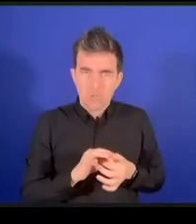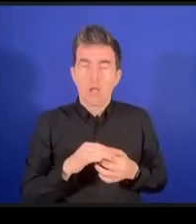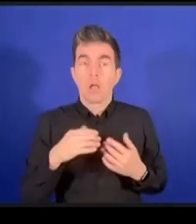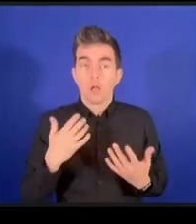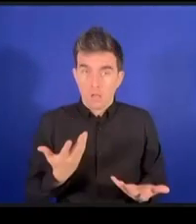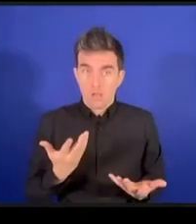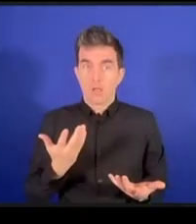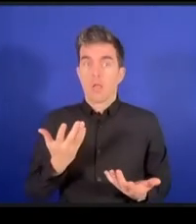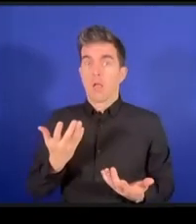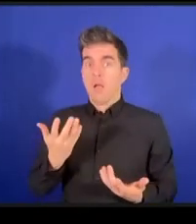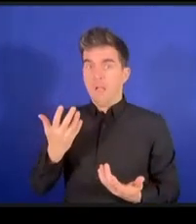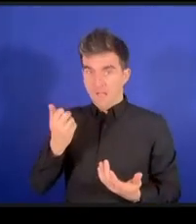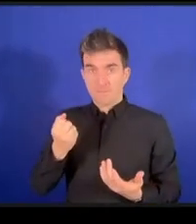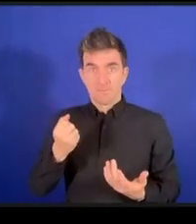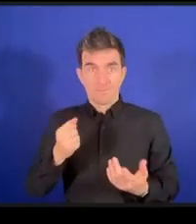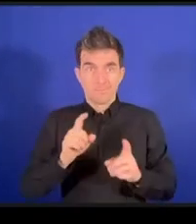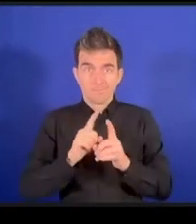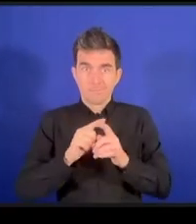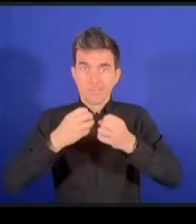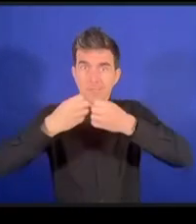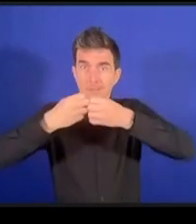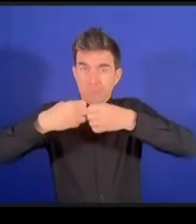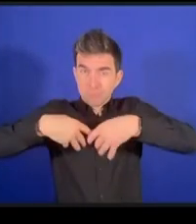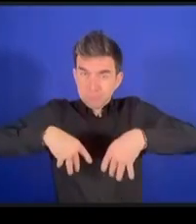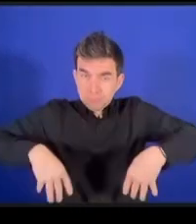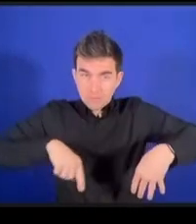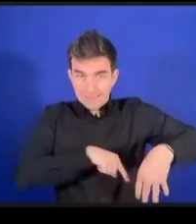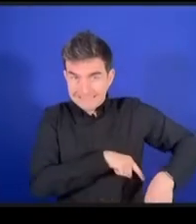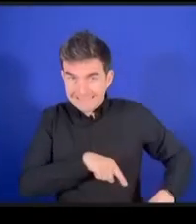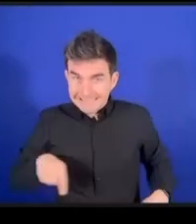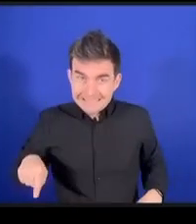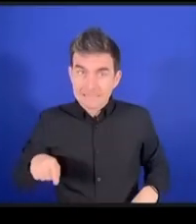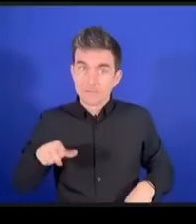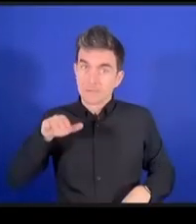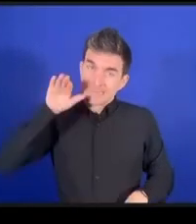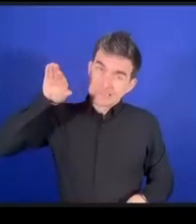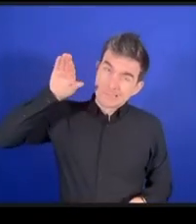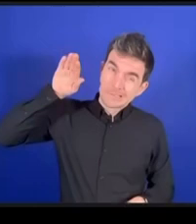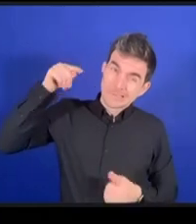инициатива идёт снизу вверх и в вопросах управления